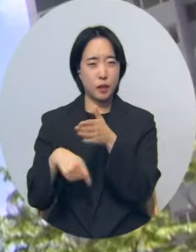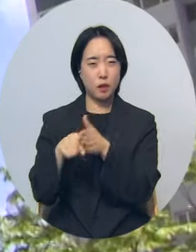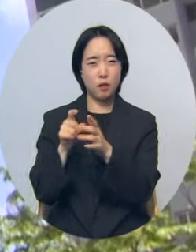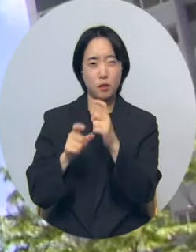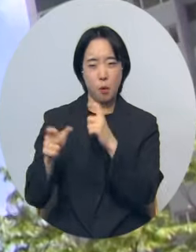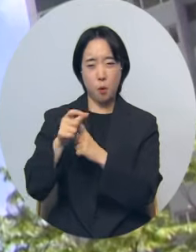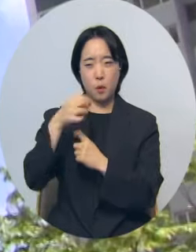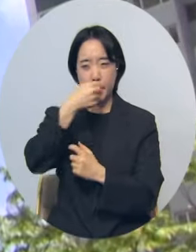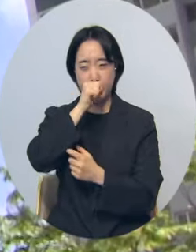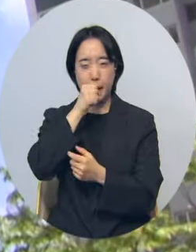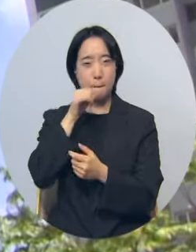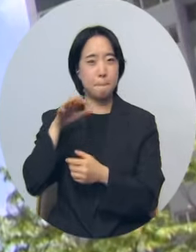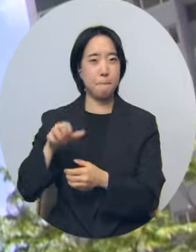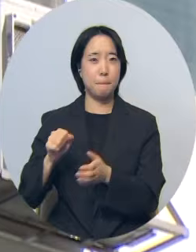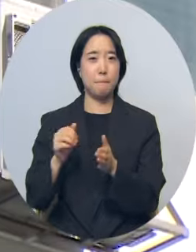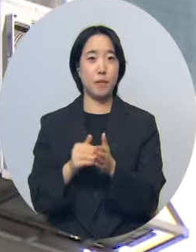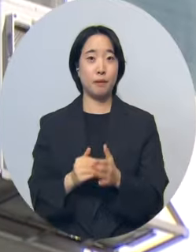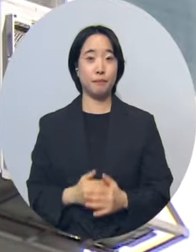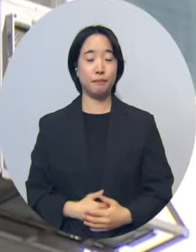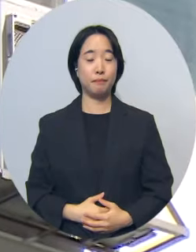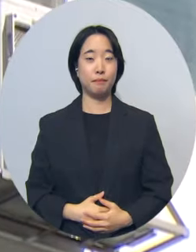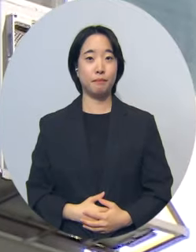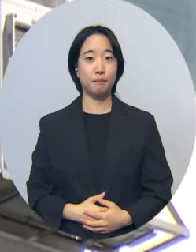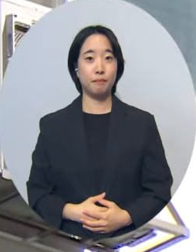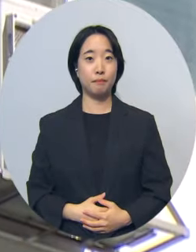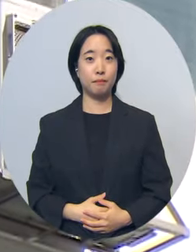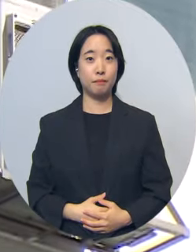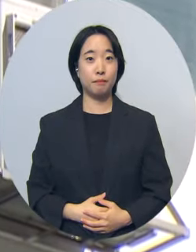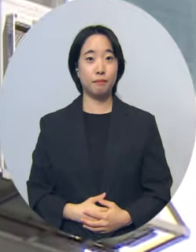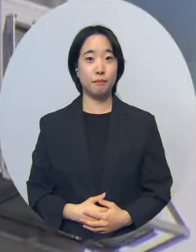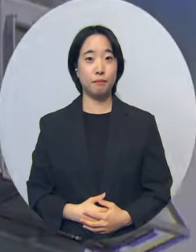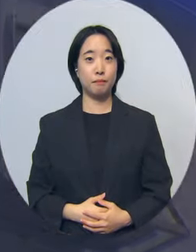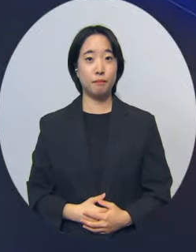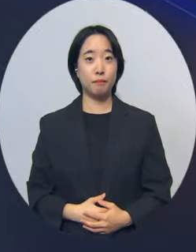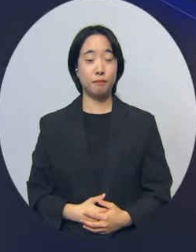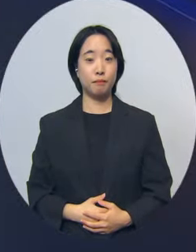재정을 집행합니다. KTV 윤현석입니다.